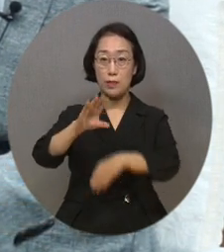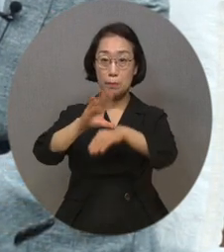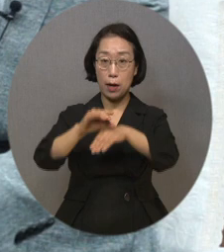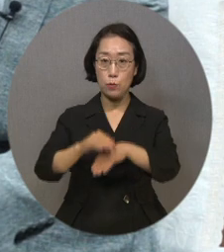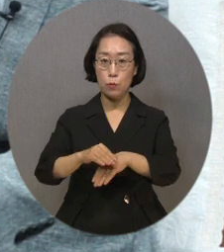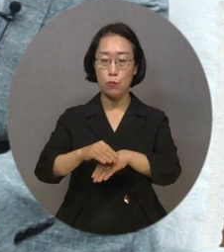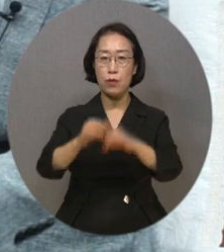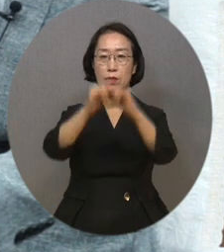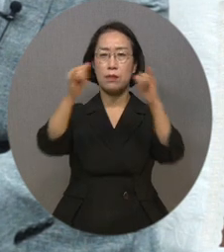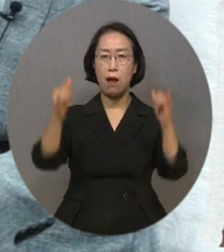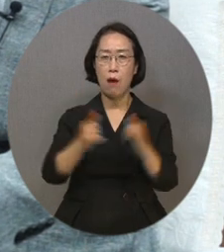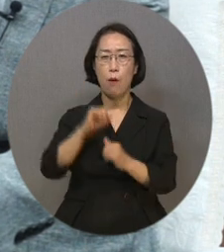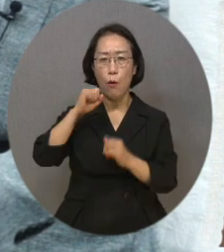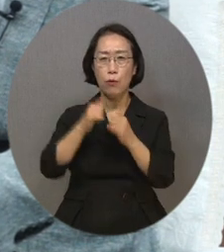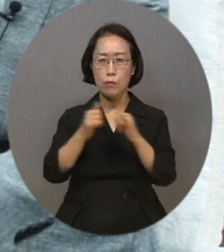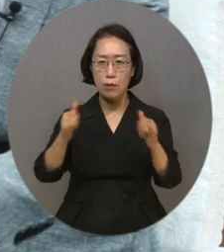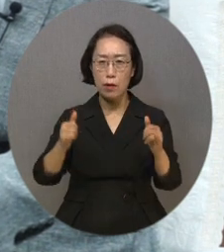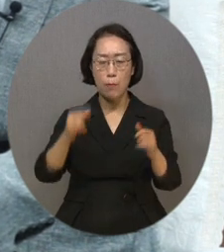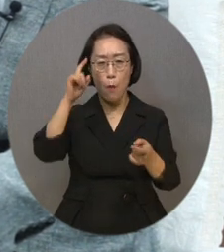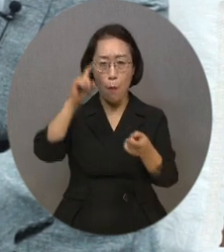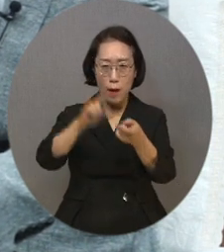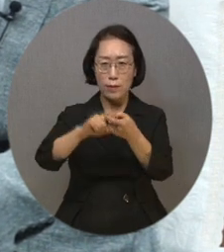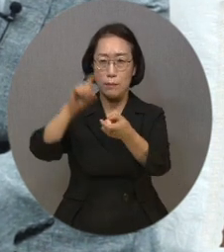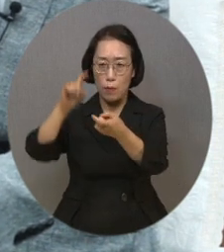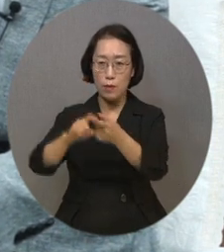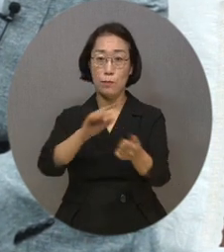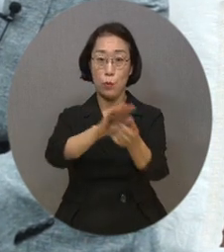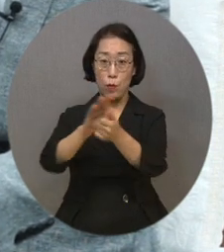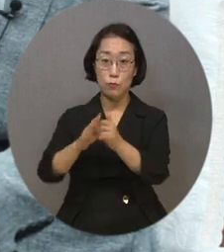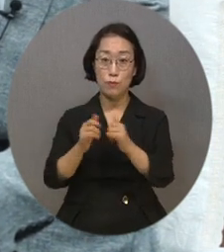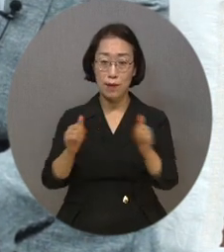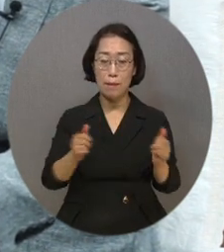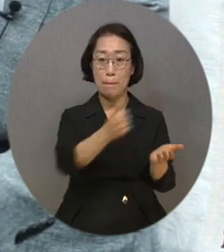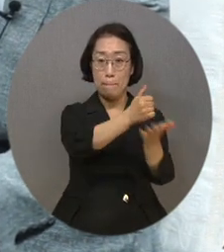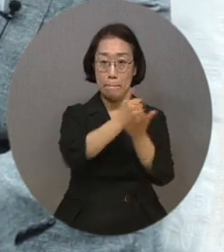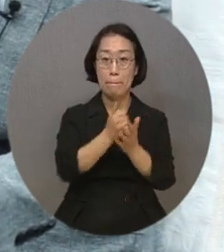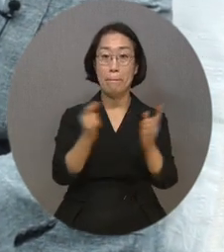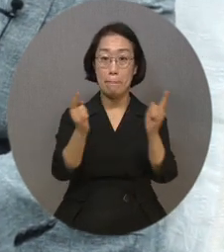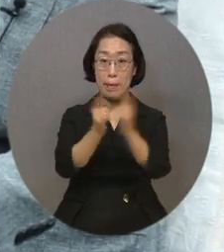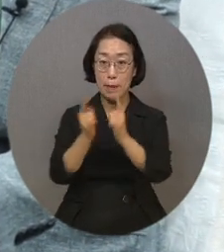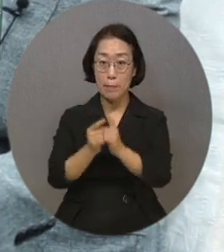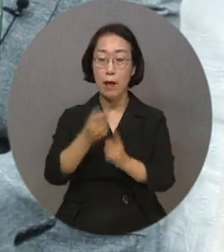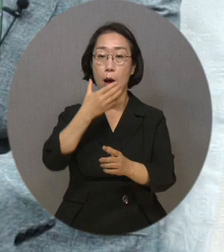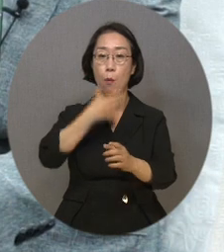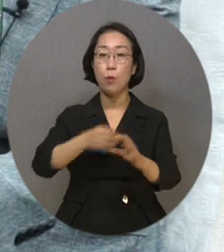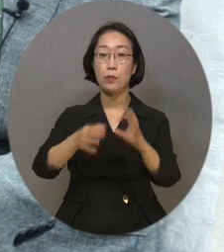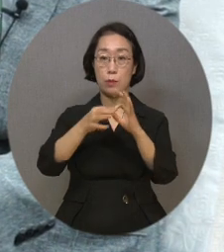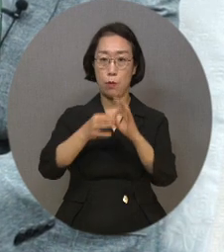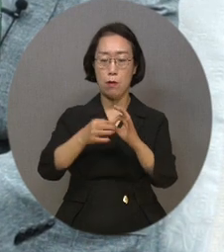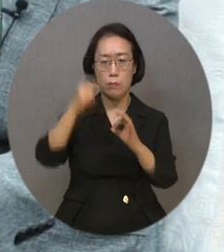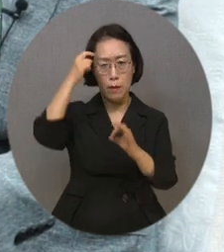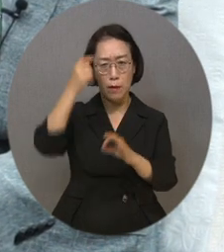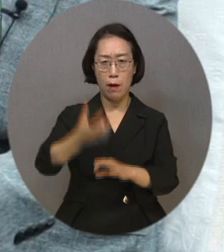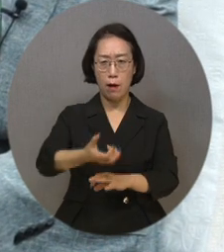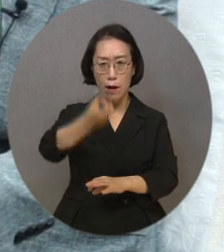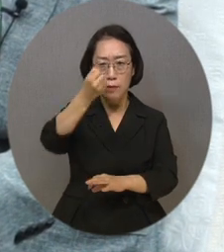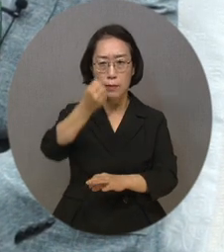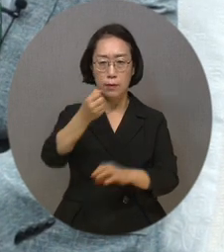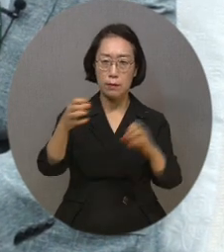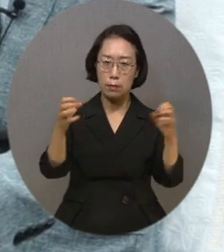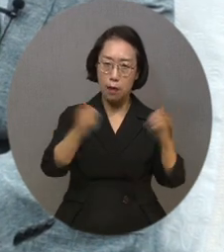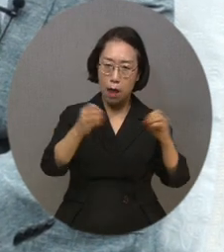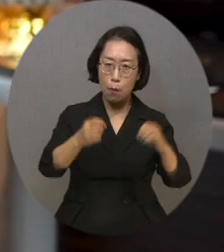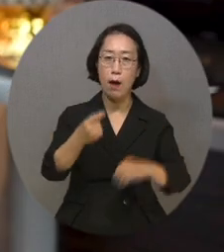곳에 더 많은 관심과 지원을 아끼지 않는 인사들을 만나 그분들의 복지에 대해서 또 복지 철학에 대해서 이야기해보는 시간을 갖고